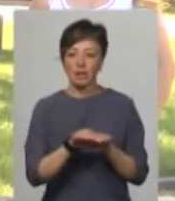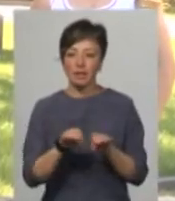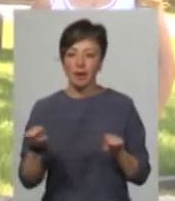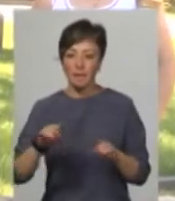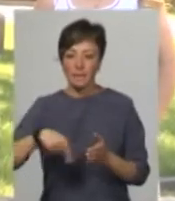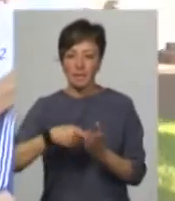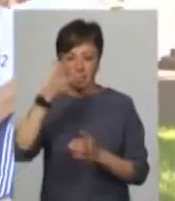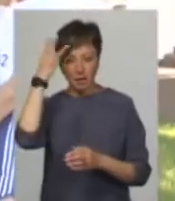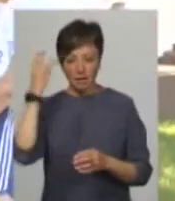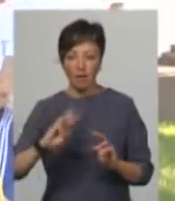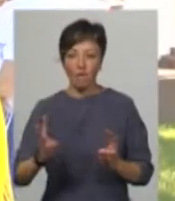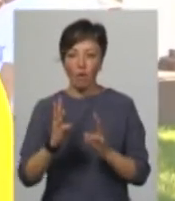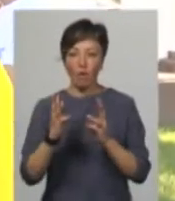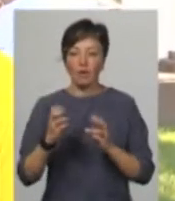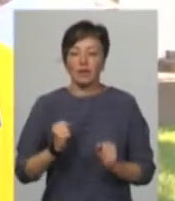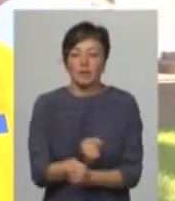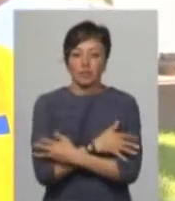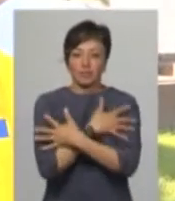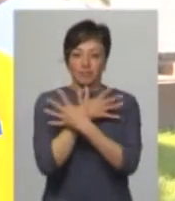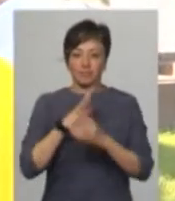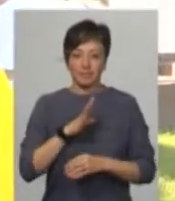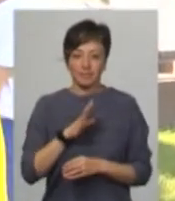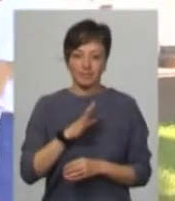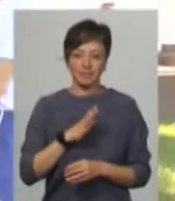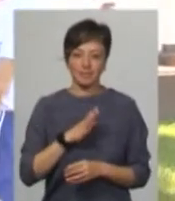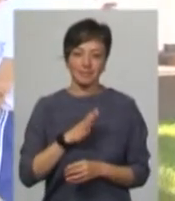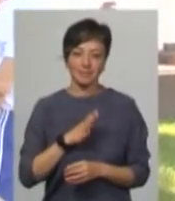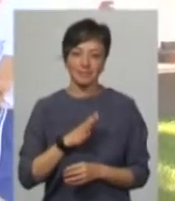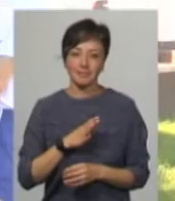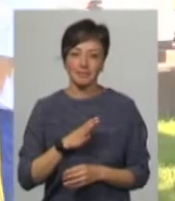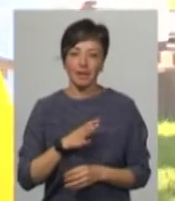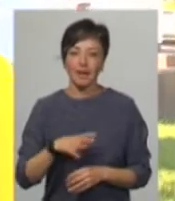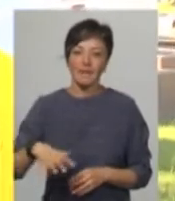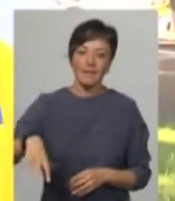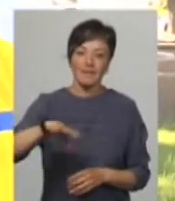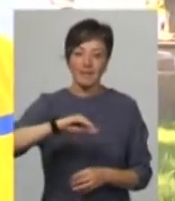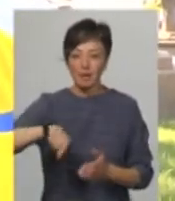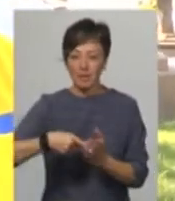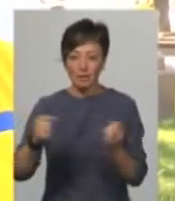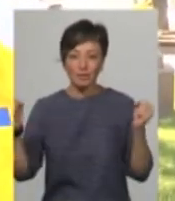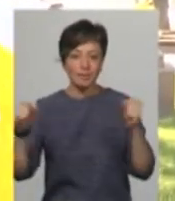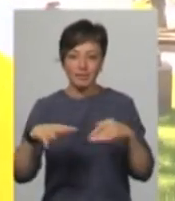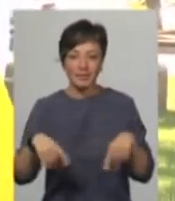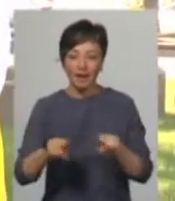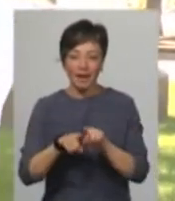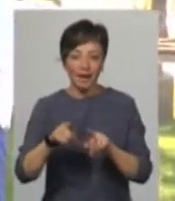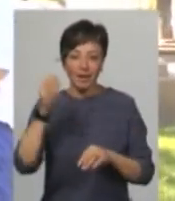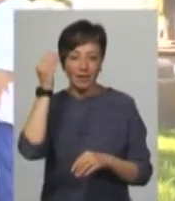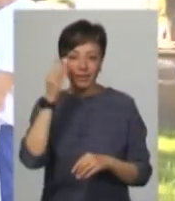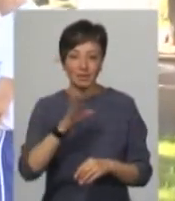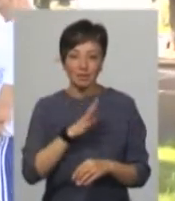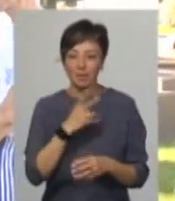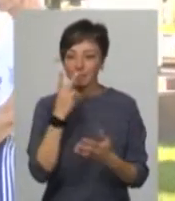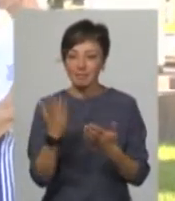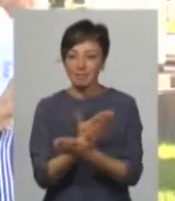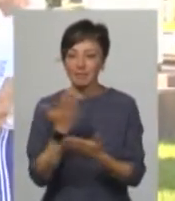в місто Хмельницький вогонь. Мурашки по тілу. Всей Хмельницький вийшов, таке враження було. Переглядаємо зараз